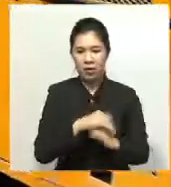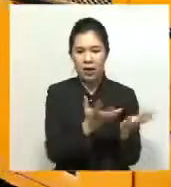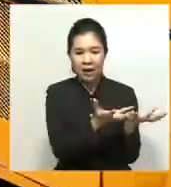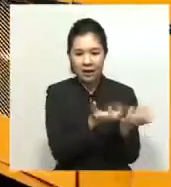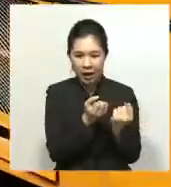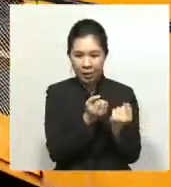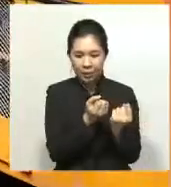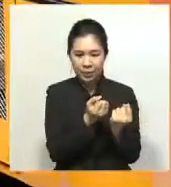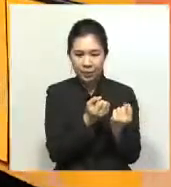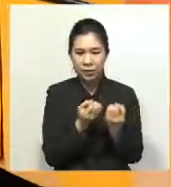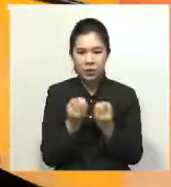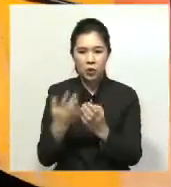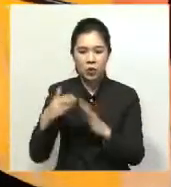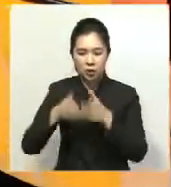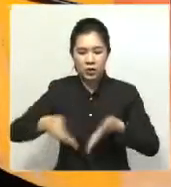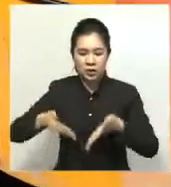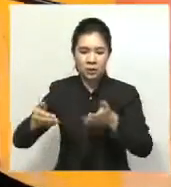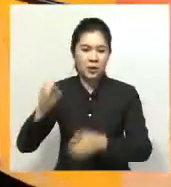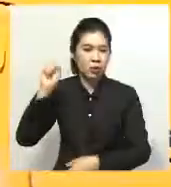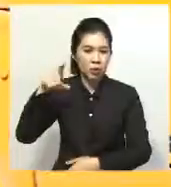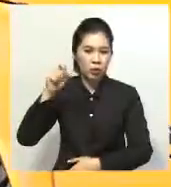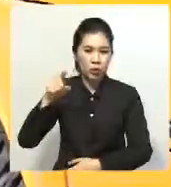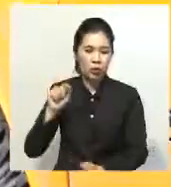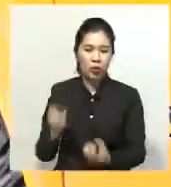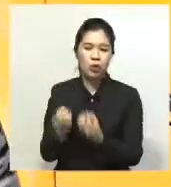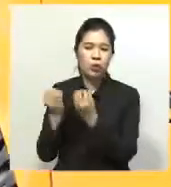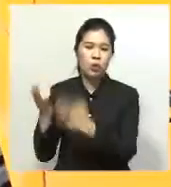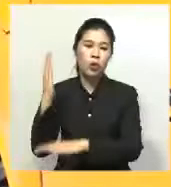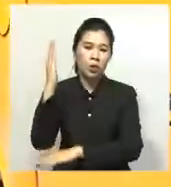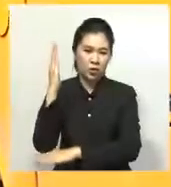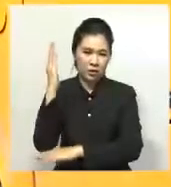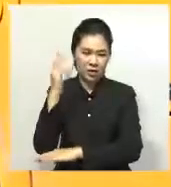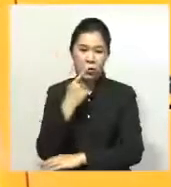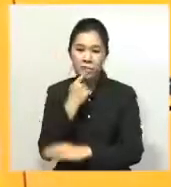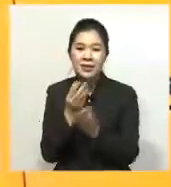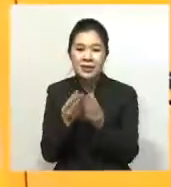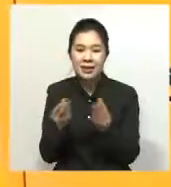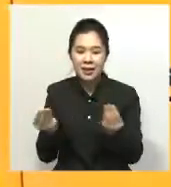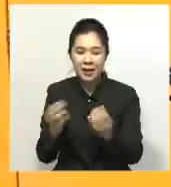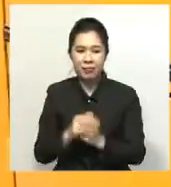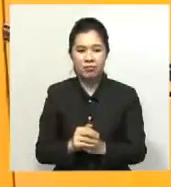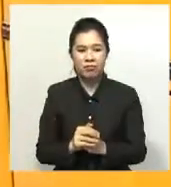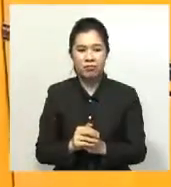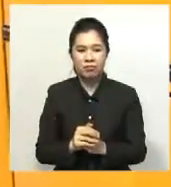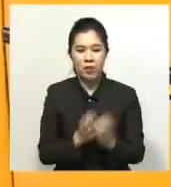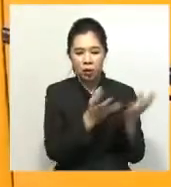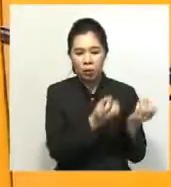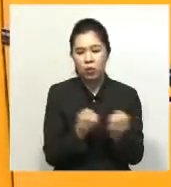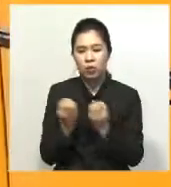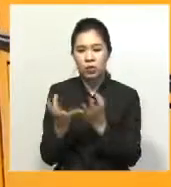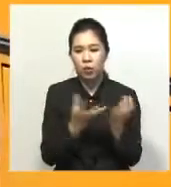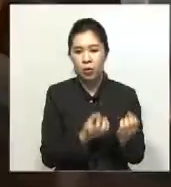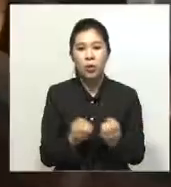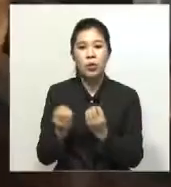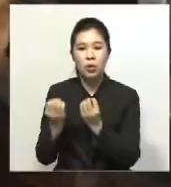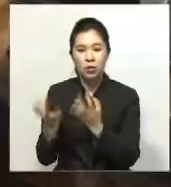สารจากอู่ขึ้นทางด่วนมาลงที่อนุสาวรีย์ชัยสมรภูมิฝั่งเกาะดินแดงค่ะแล้วก็จะไม่จอดรับส่งรายทางด้วยนะคะเหมือนกับรถ